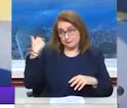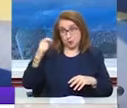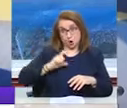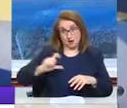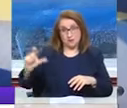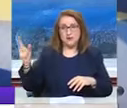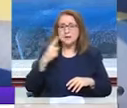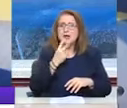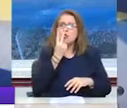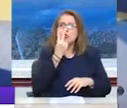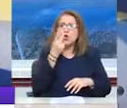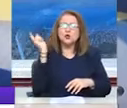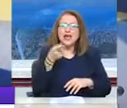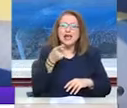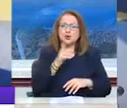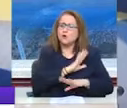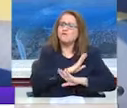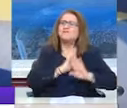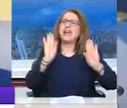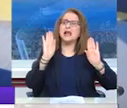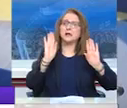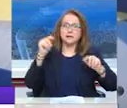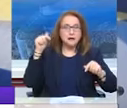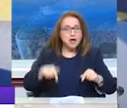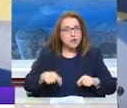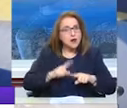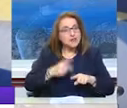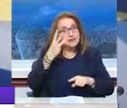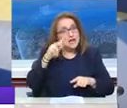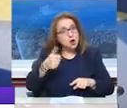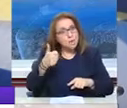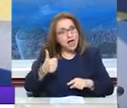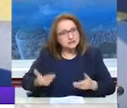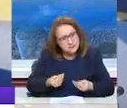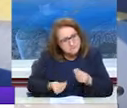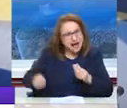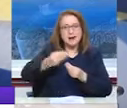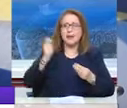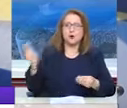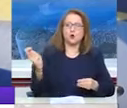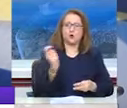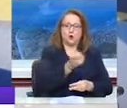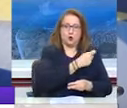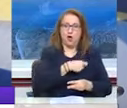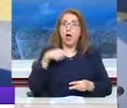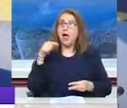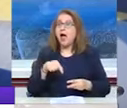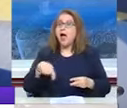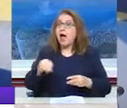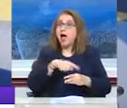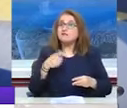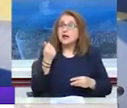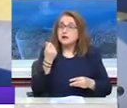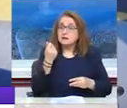εβδομάδα στο 2% του ΑΕΠ. Και αυτά τα ποσά δεν περιλαμβάνουν, το επαναλαμβάνω, δεν περιλαμβάνουν